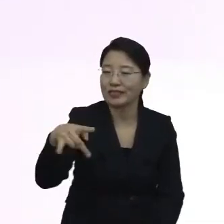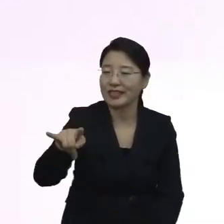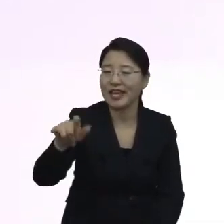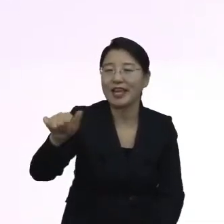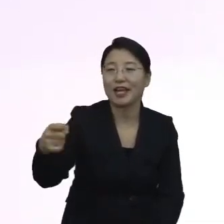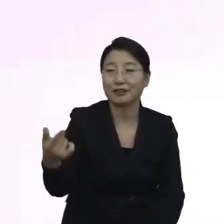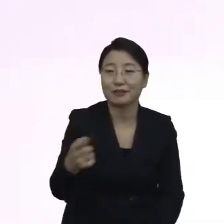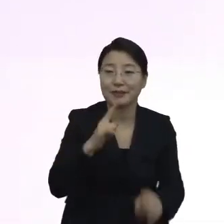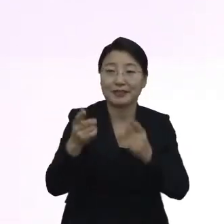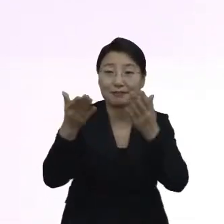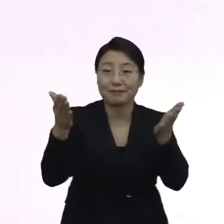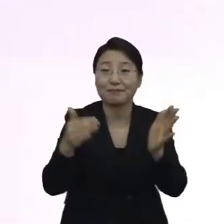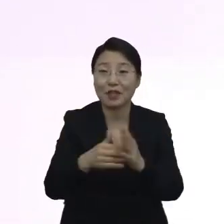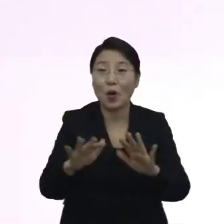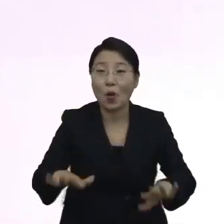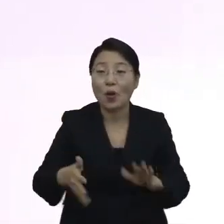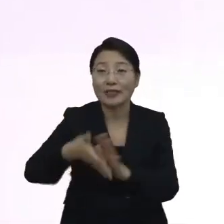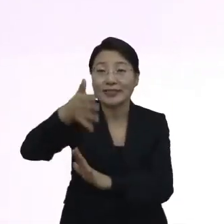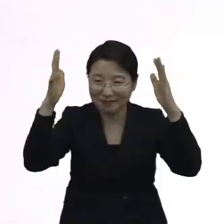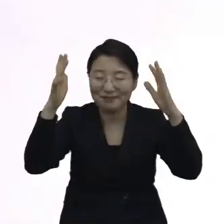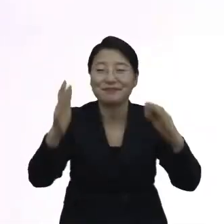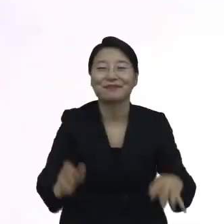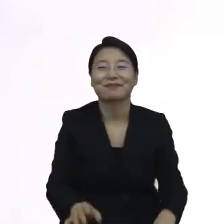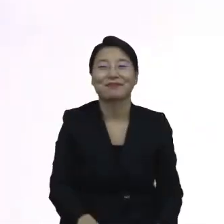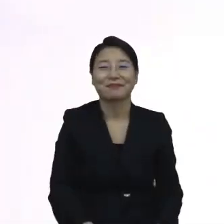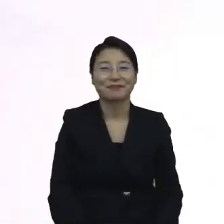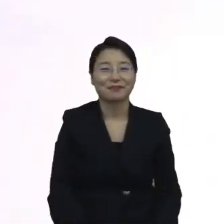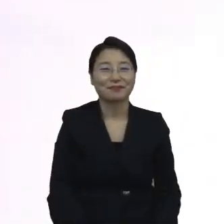말씀이었습니다. 네, 그리고 오늘 시장님의 생신도